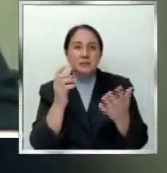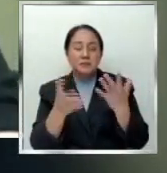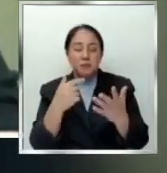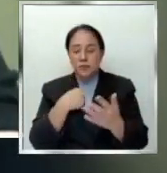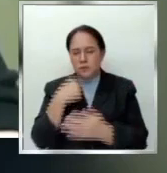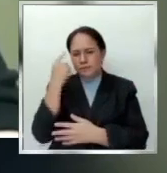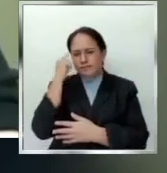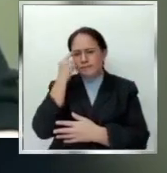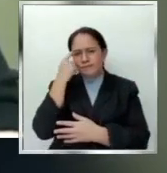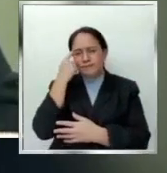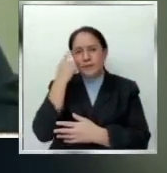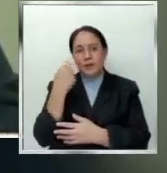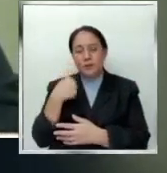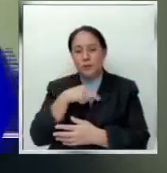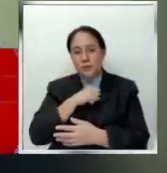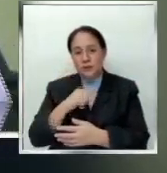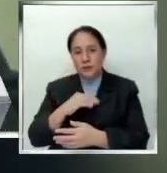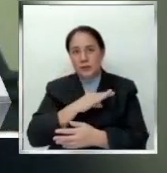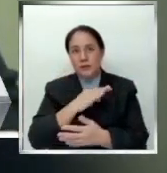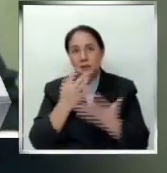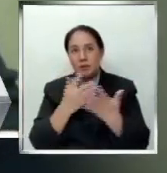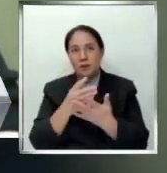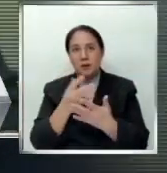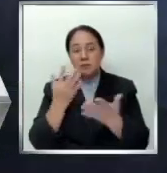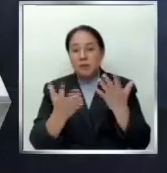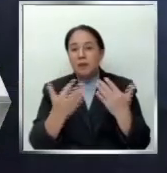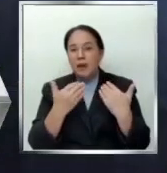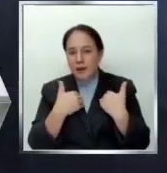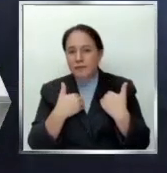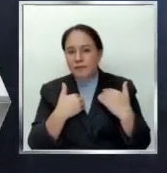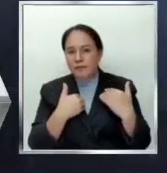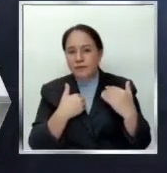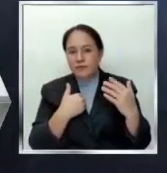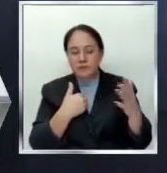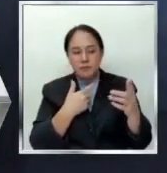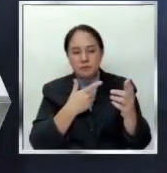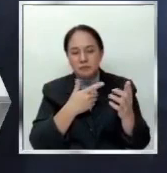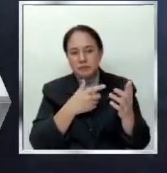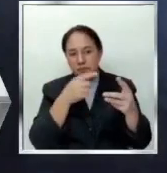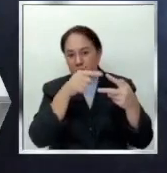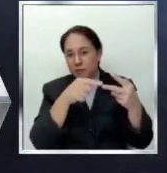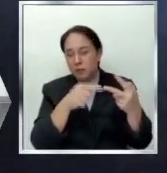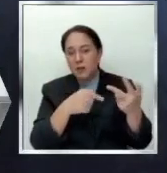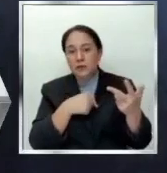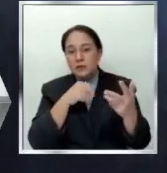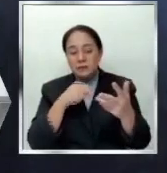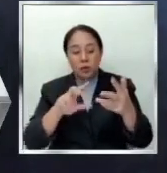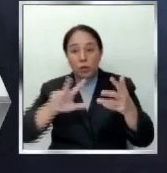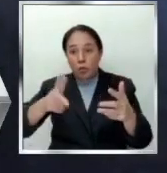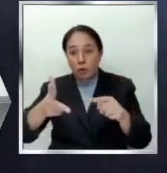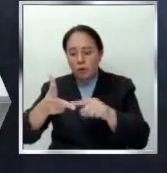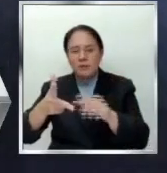at sa mga tauhan namin na medyo mag-isip na baka may pattern nga to. Hindi naman daw kasama sa iniimbestigahan ang pinakahuling empleyado